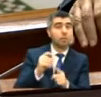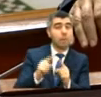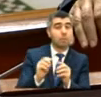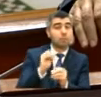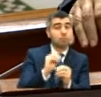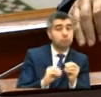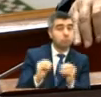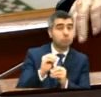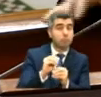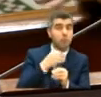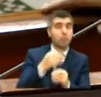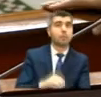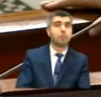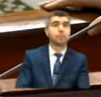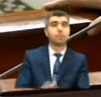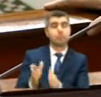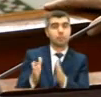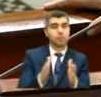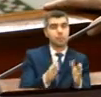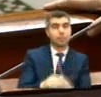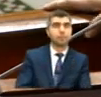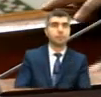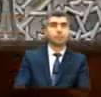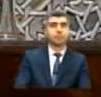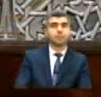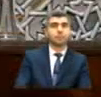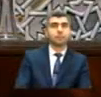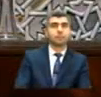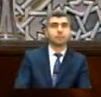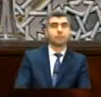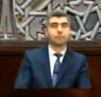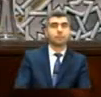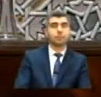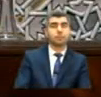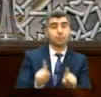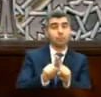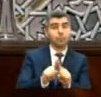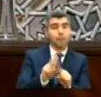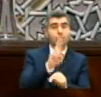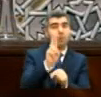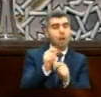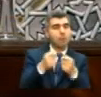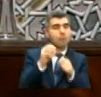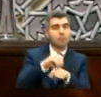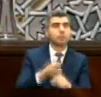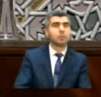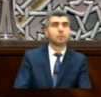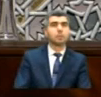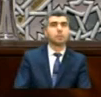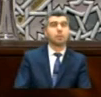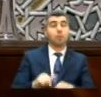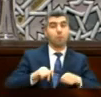الميزانية الوزارة الآن. شكرا. تعقيب السيد النائب، تفضل. السيد